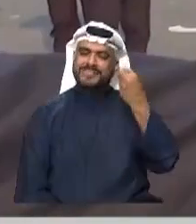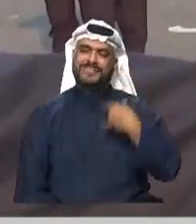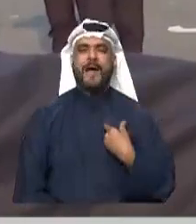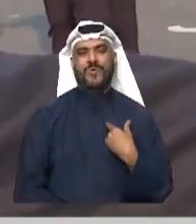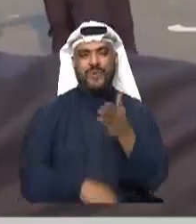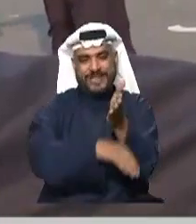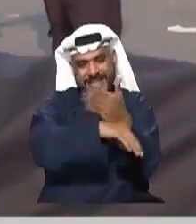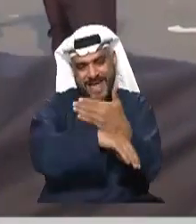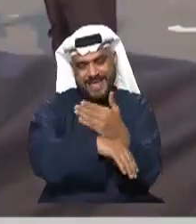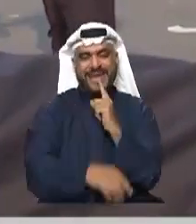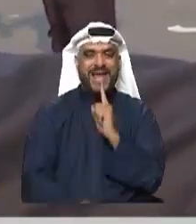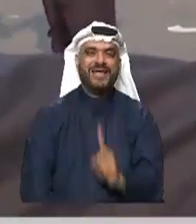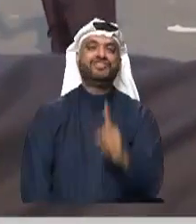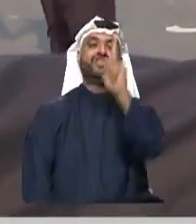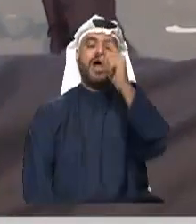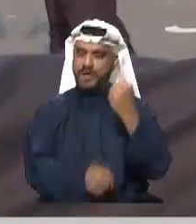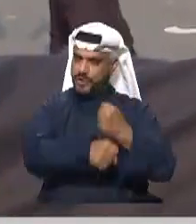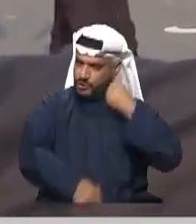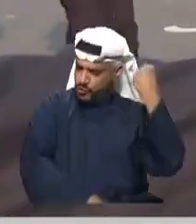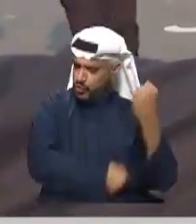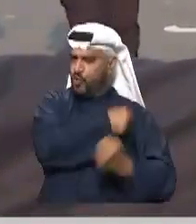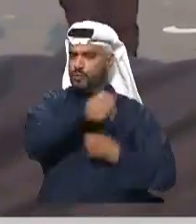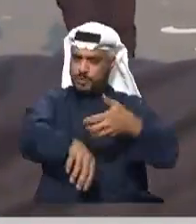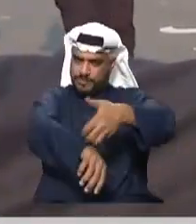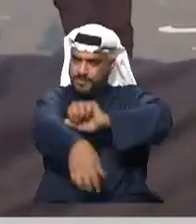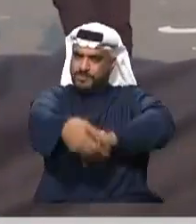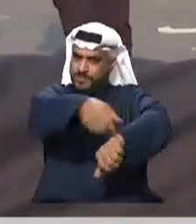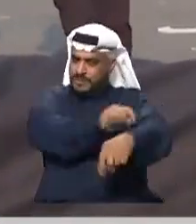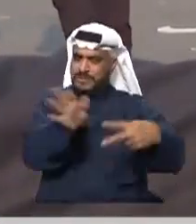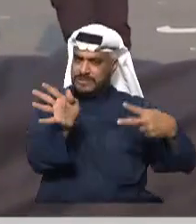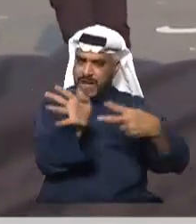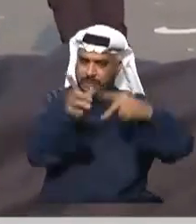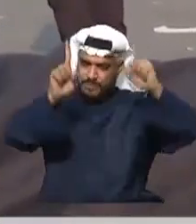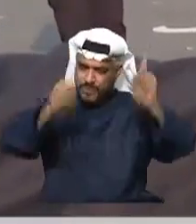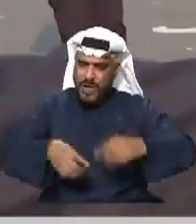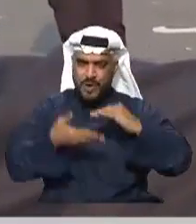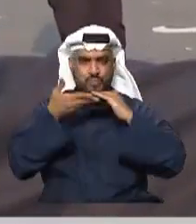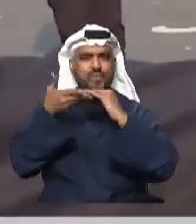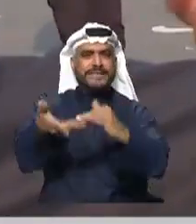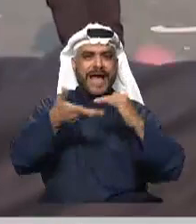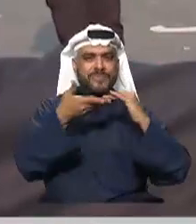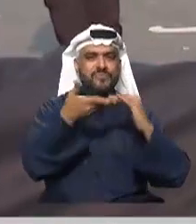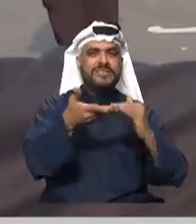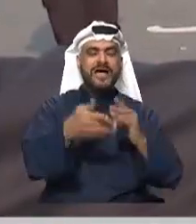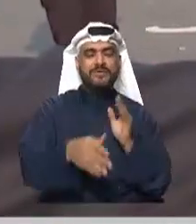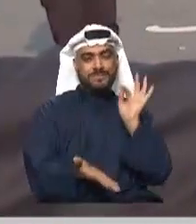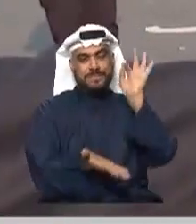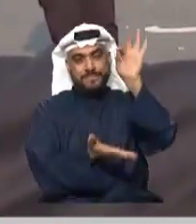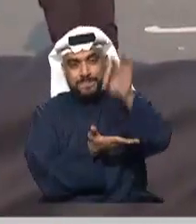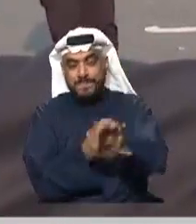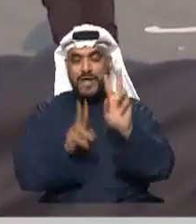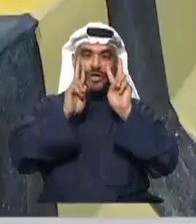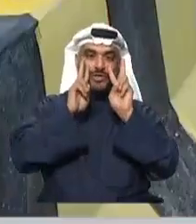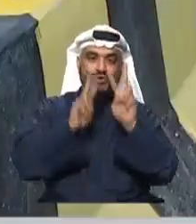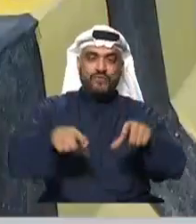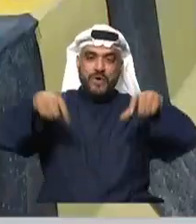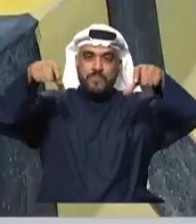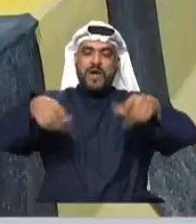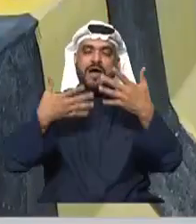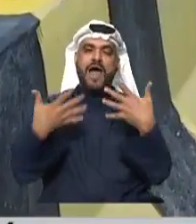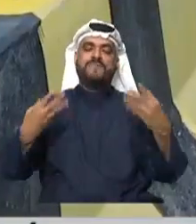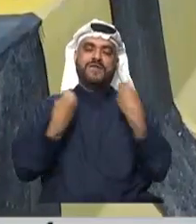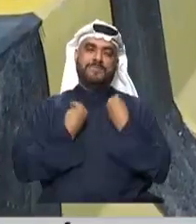وان شاء الله نبذ القصار الجهد لتوفير كافه السبل للجمهور لوصولهم ان شاء الله ومشاهده المباراه بكامل